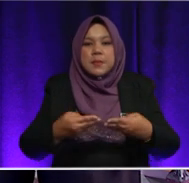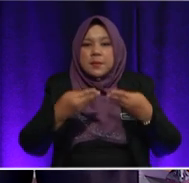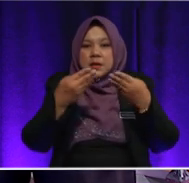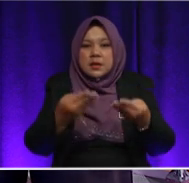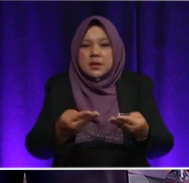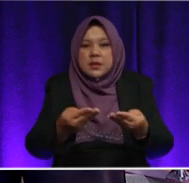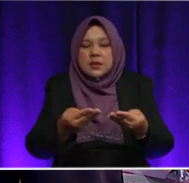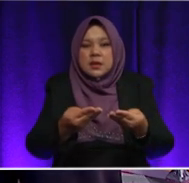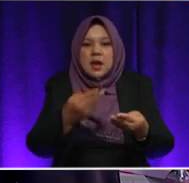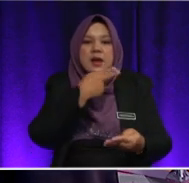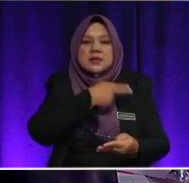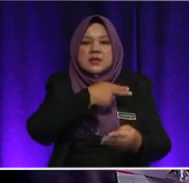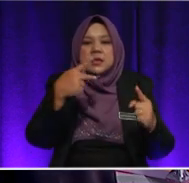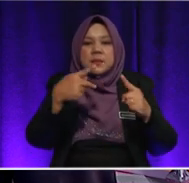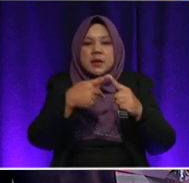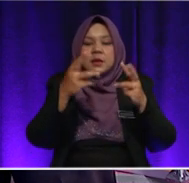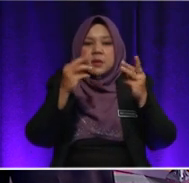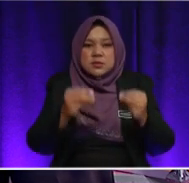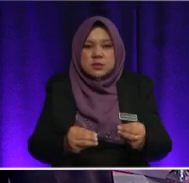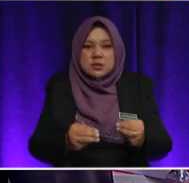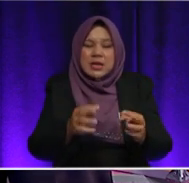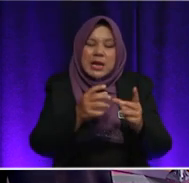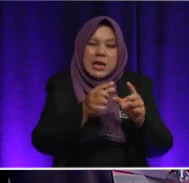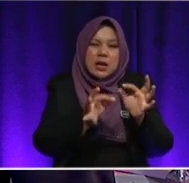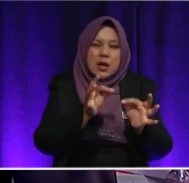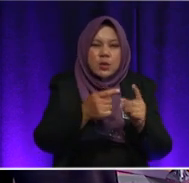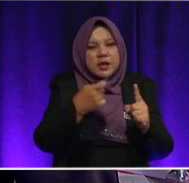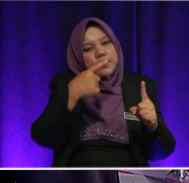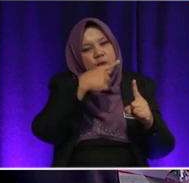hasil kepada manusia dari segi positif